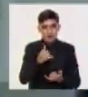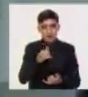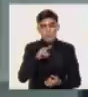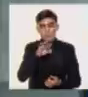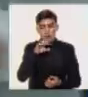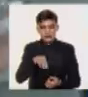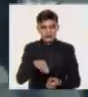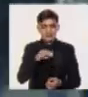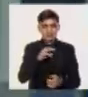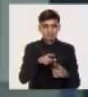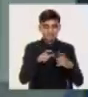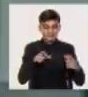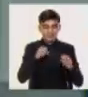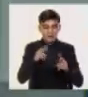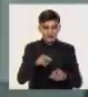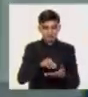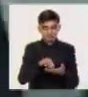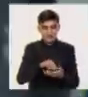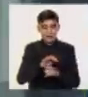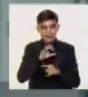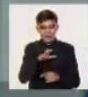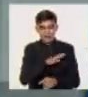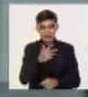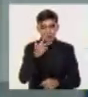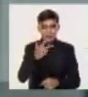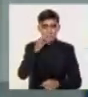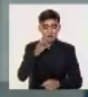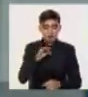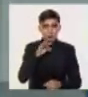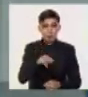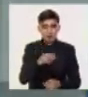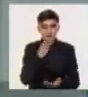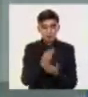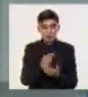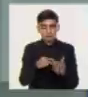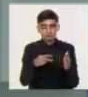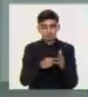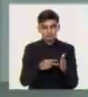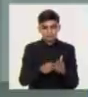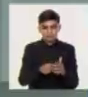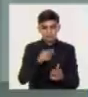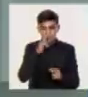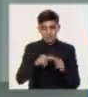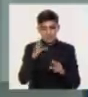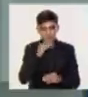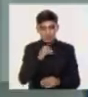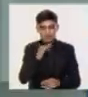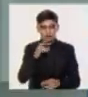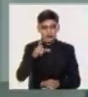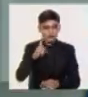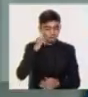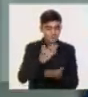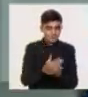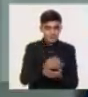посттерминал, оплачивая, да, предприниматель теряет порядка 3% от суммы, ну, за которую человек